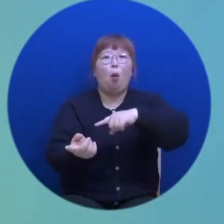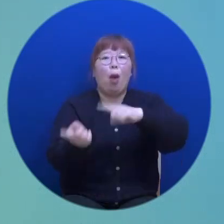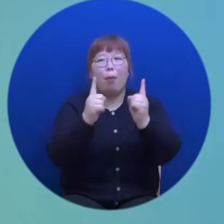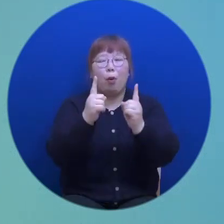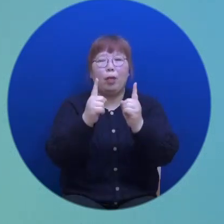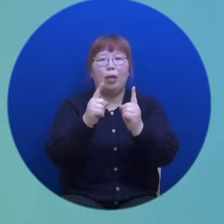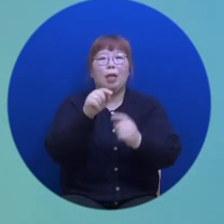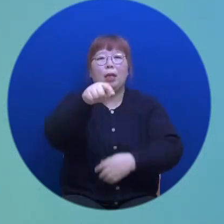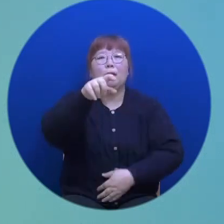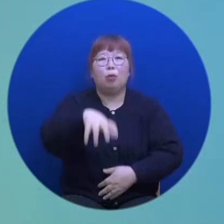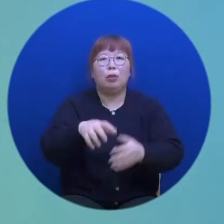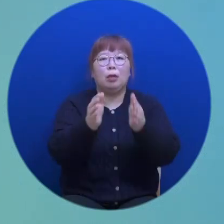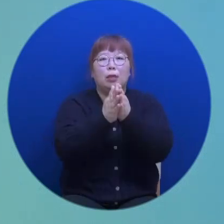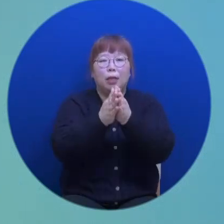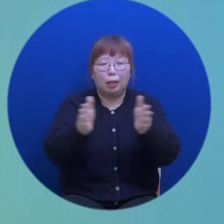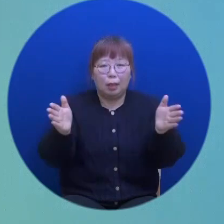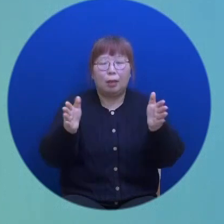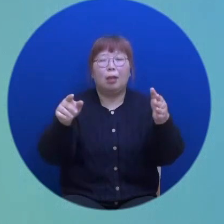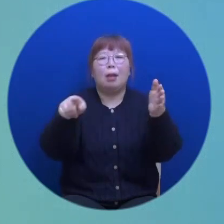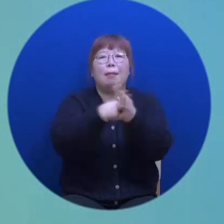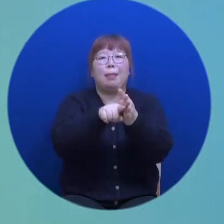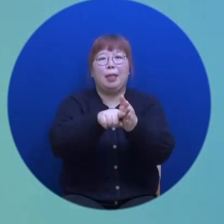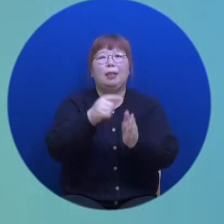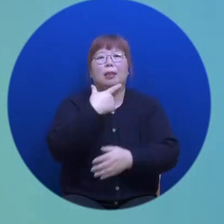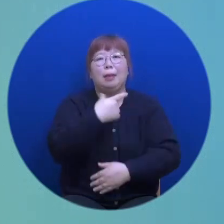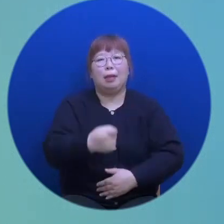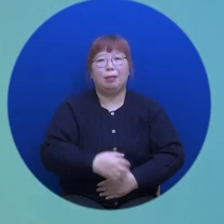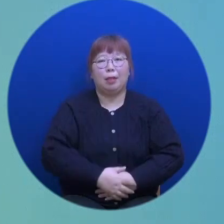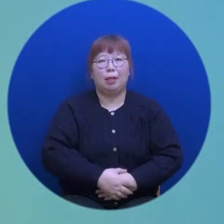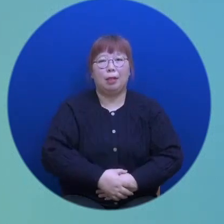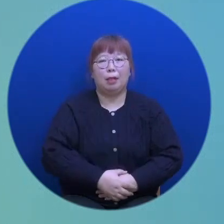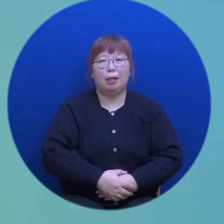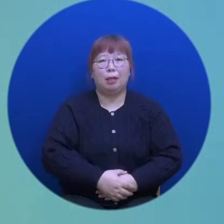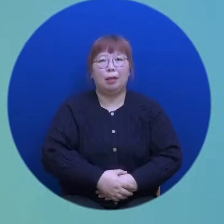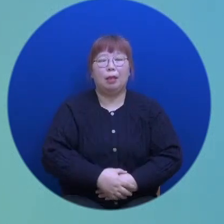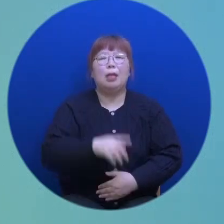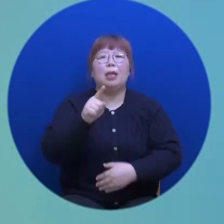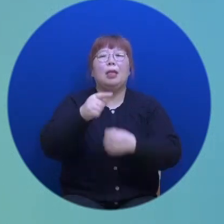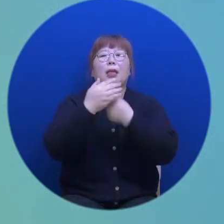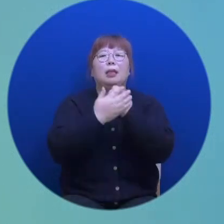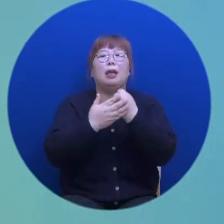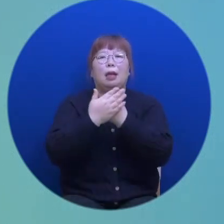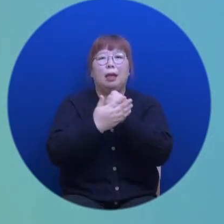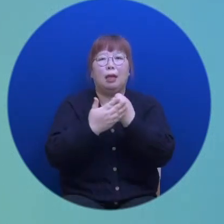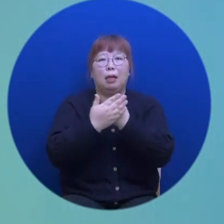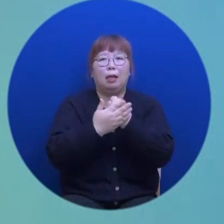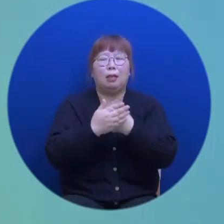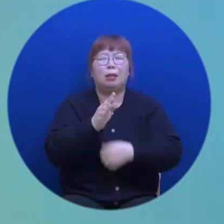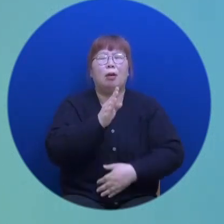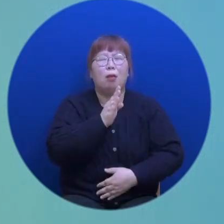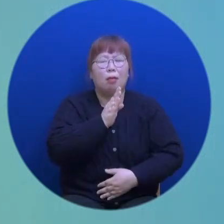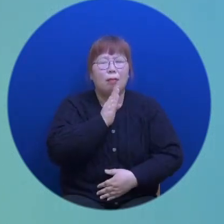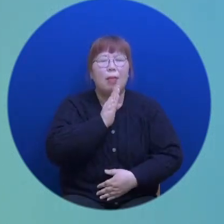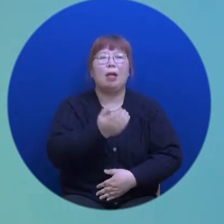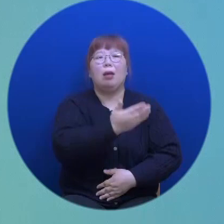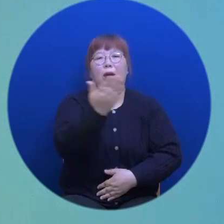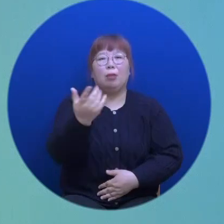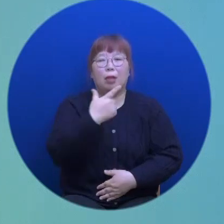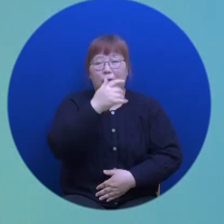거기에서 시작되는 줄로 믿으시기를 바랍니다. 이 은혜가 정말 여러분에게